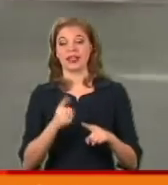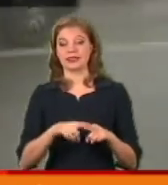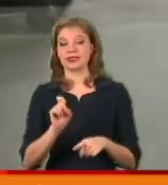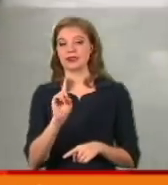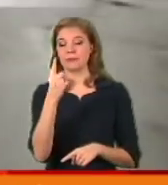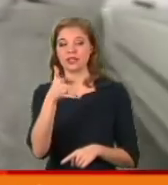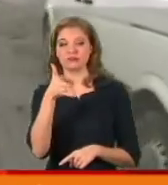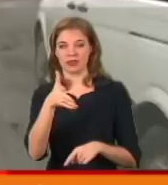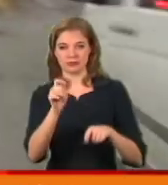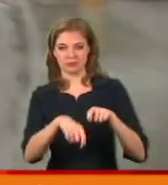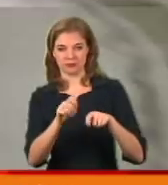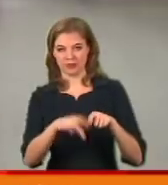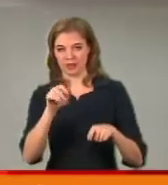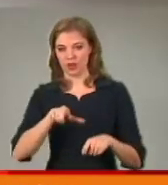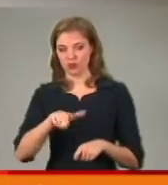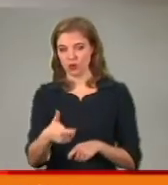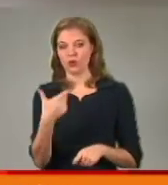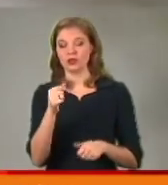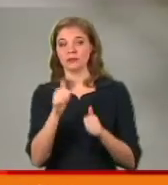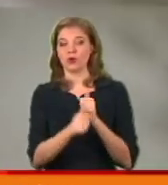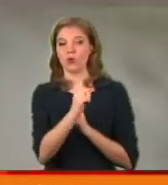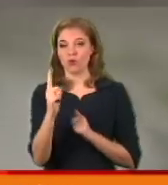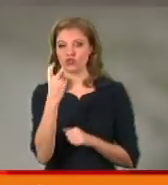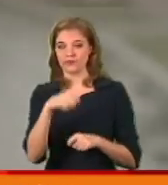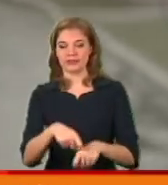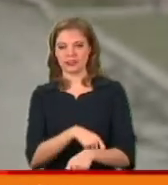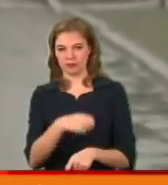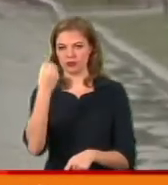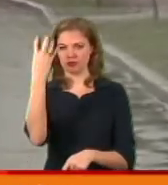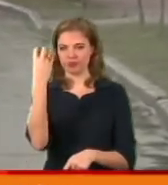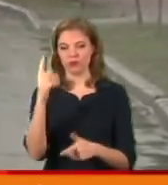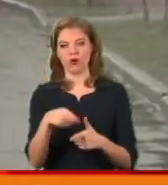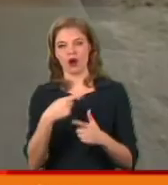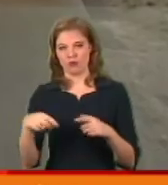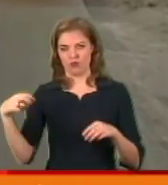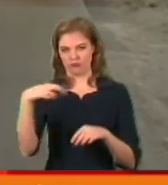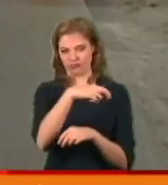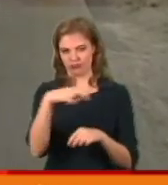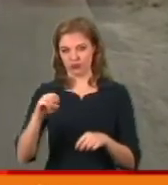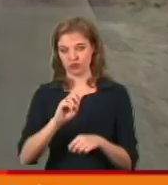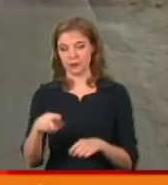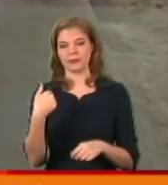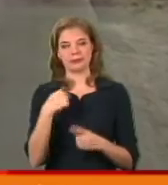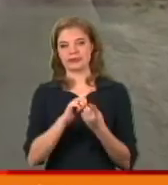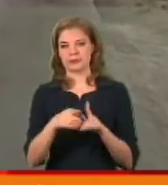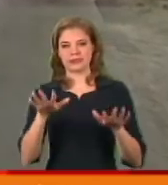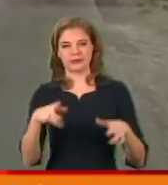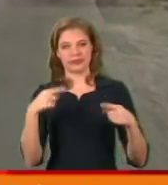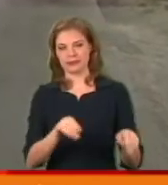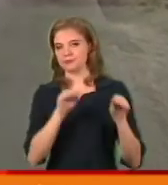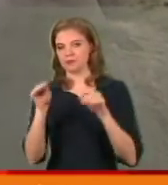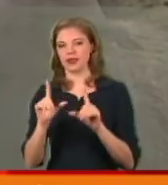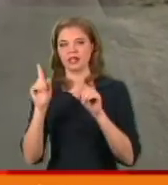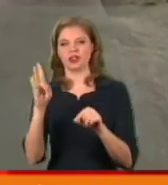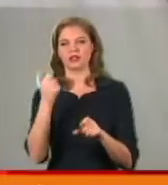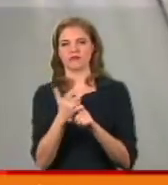перші 5 хвилин експерименту на дорозі, де чи не кожні 200 метрів – світлофор або пішохідний перехід. Ми змінюємо місце та їдемо